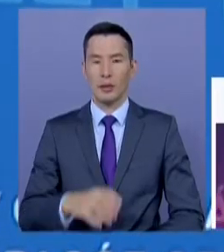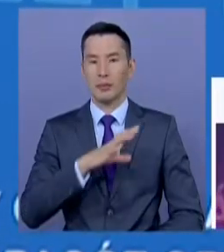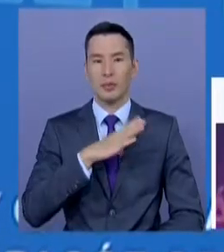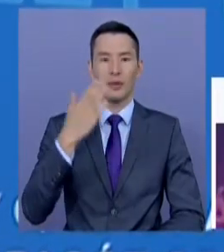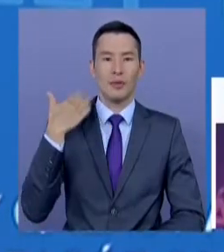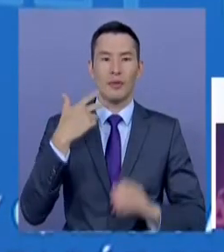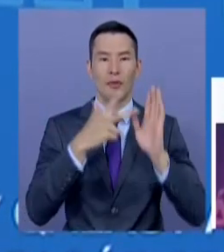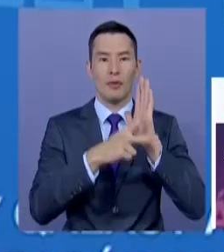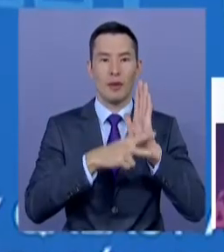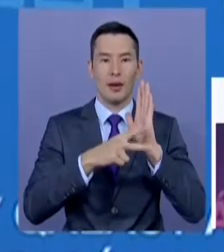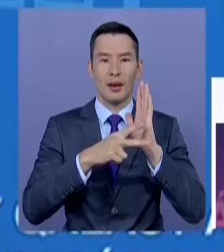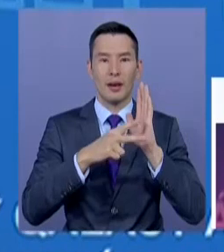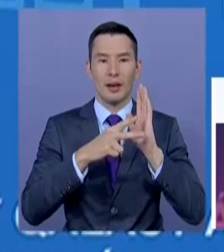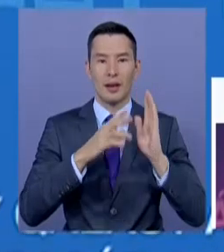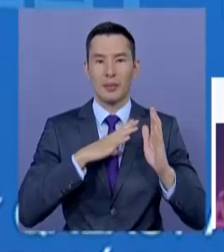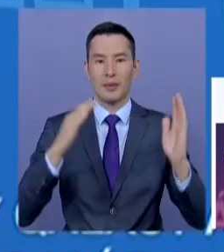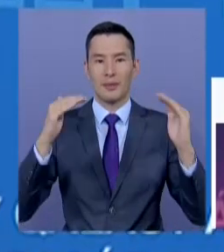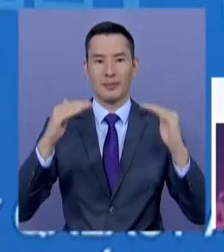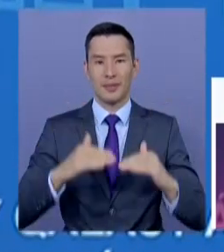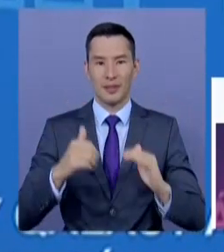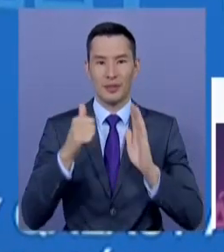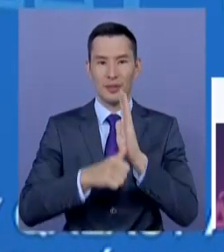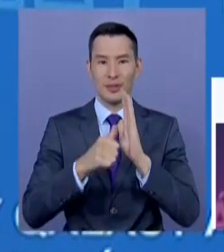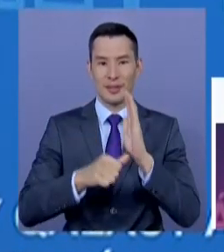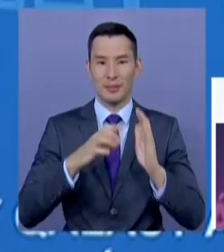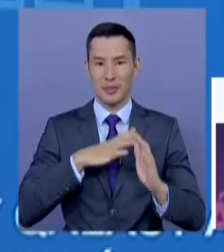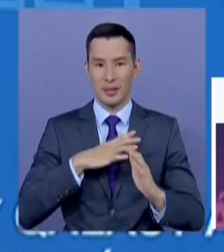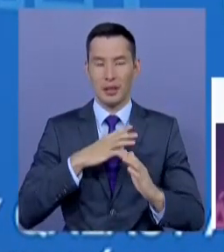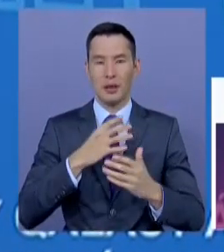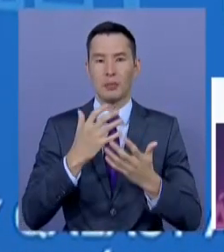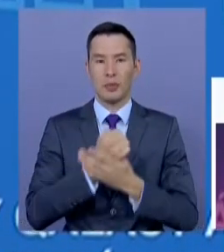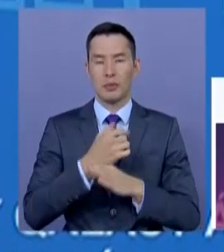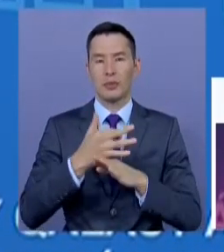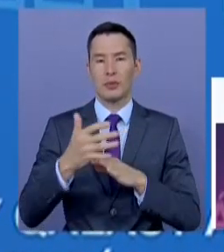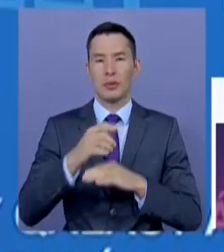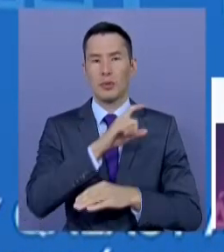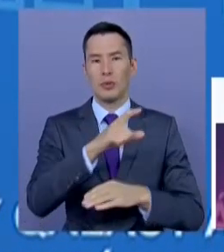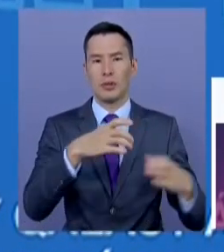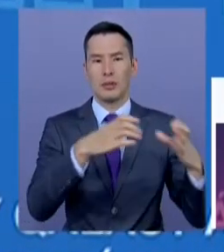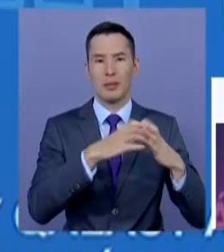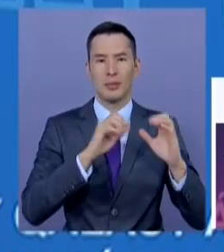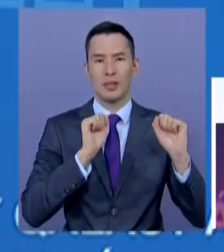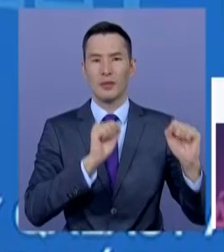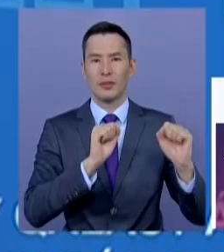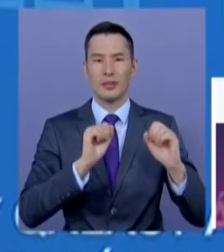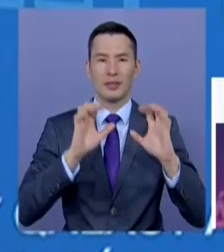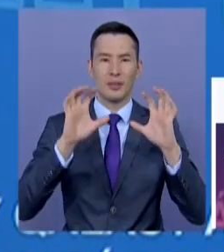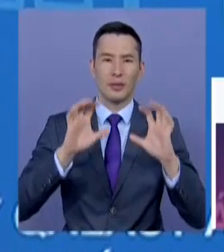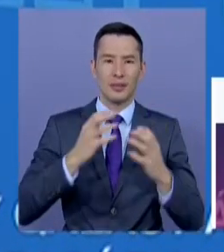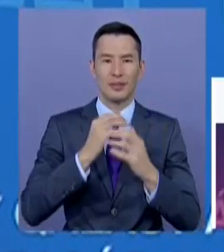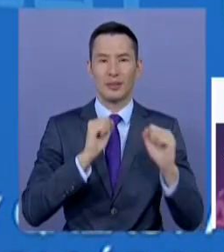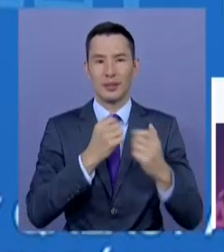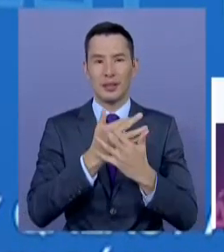Сағатына 80 шақырым жылдамдықты енгізген күннен бастап автожүргізушілер тарапынан ұдайы өтініш келіп түсіп жатты. Барлығының өтініші бір.